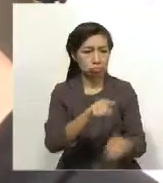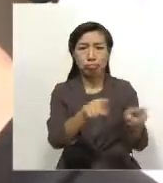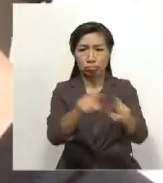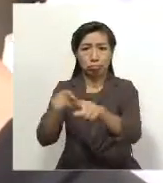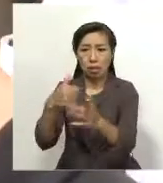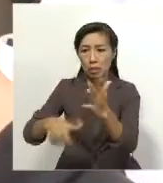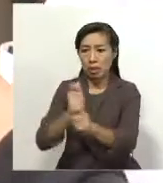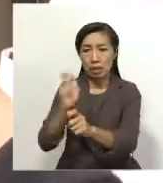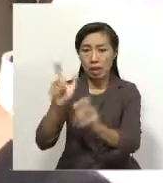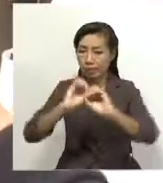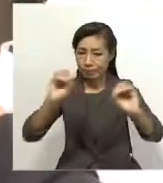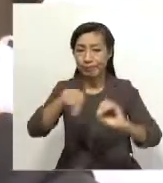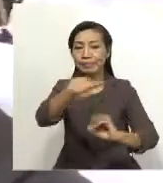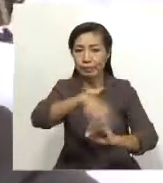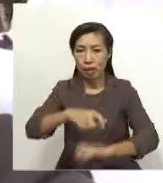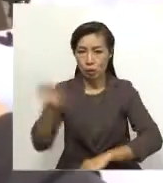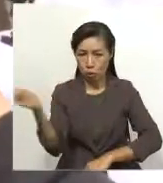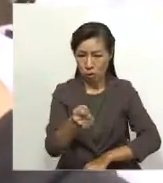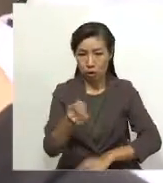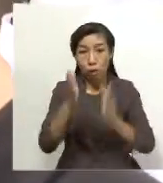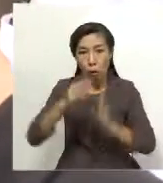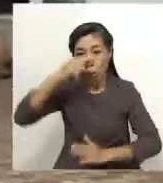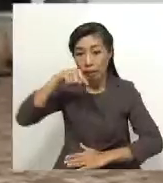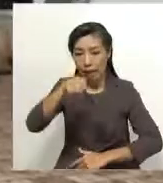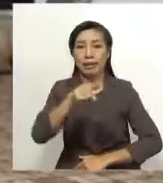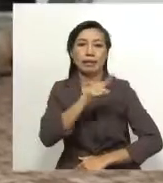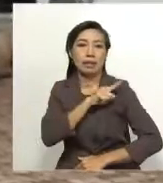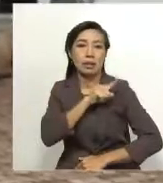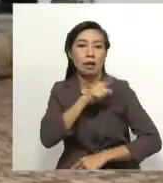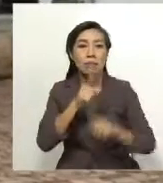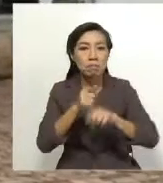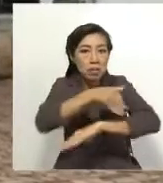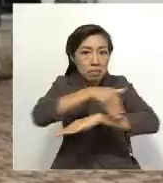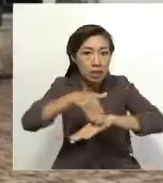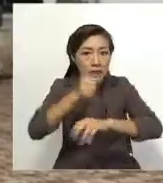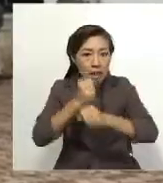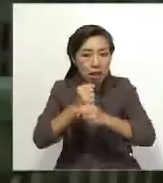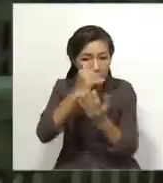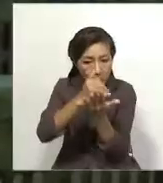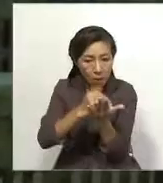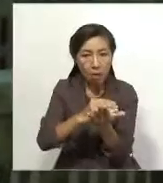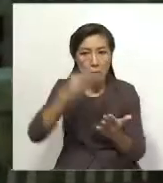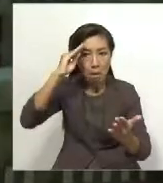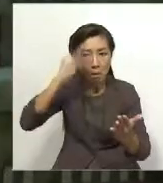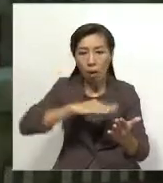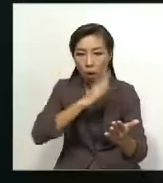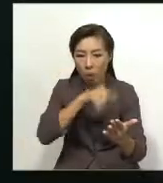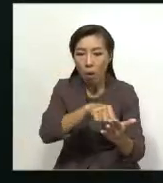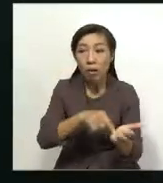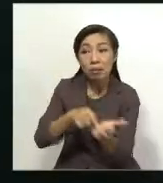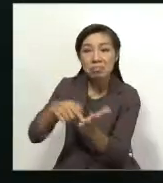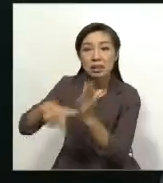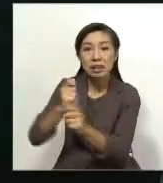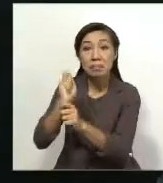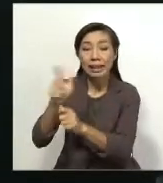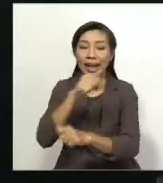ส่วนนี้เนี่ยจะต้องดำเนินคดีกับคนไทยที่ไปรับจ้างทำบัญชีเท็จหลบหลีกเลี่ยงภาษีจะดำเนินการตามกฎ